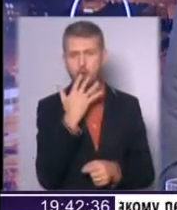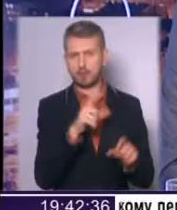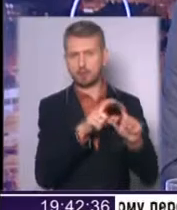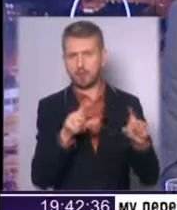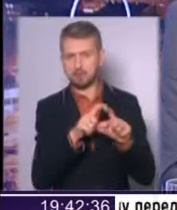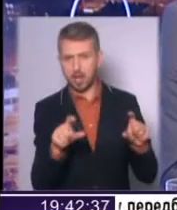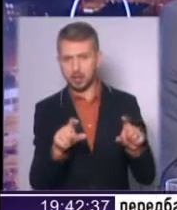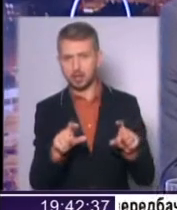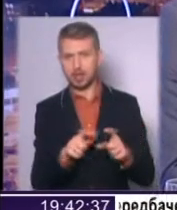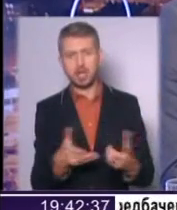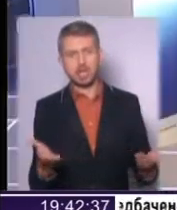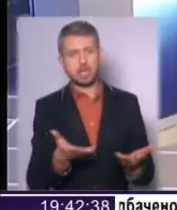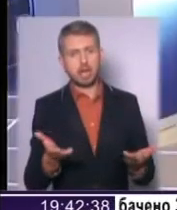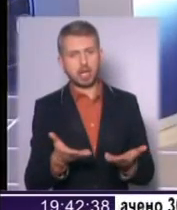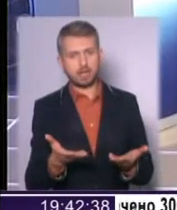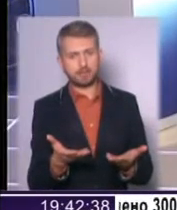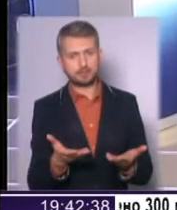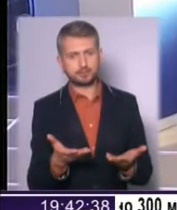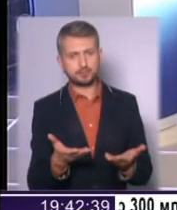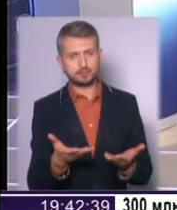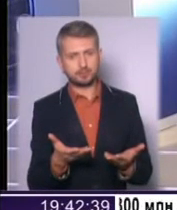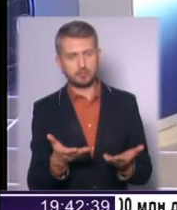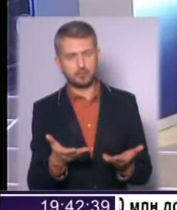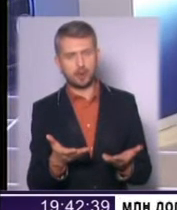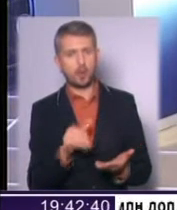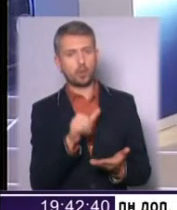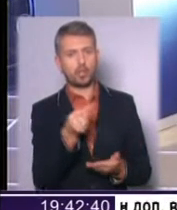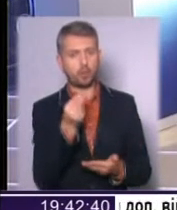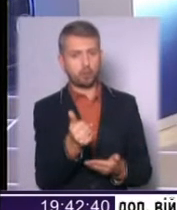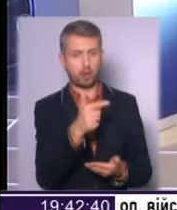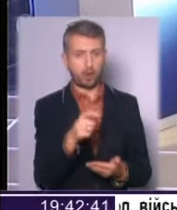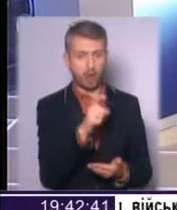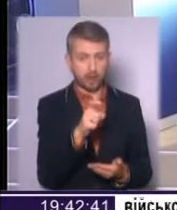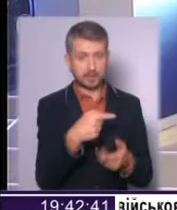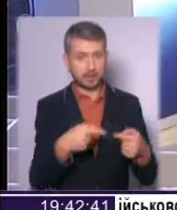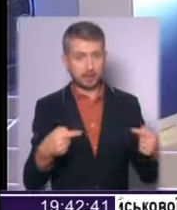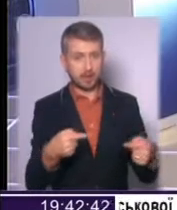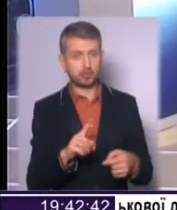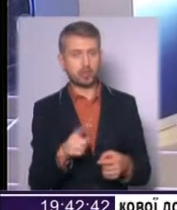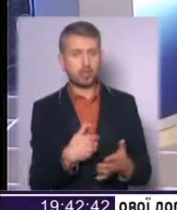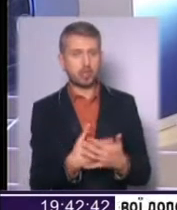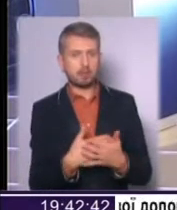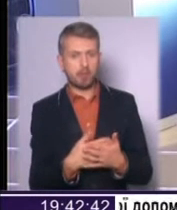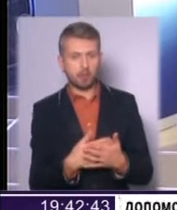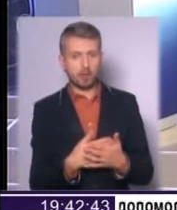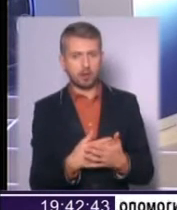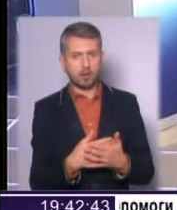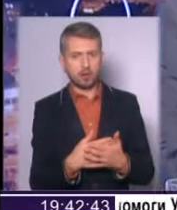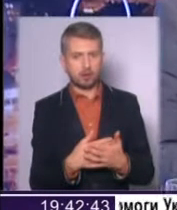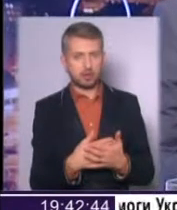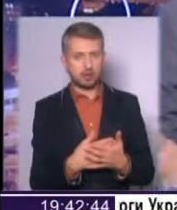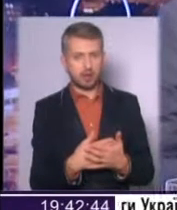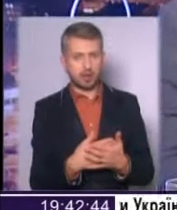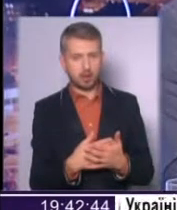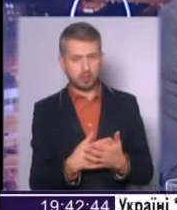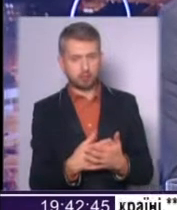прем'єр-міністр Арсеній Яценюк проти зменшення ренти на видобуток природного газу? Ми зараз підняли ряд питань, виявляється, не все так